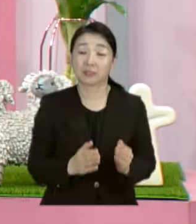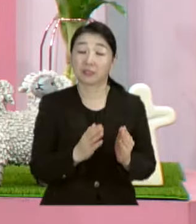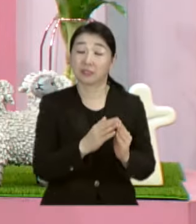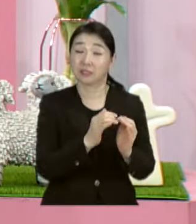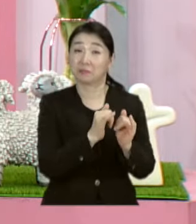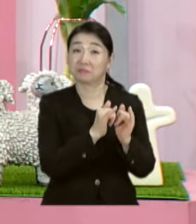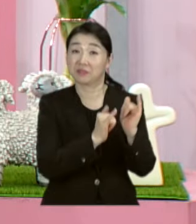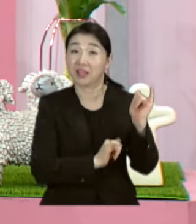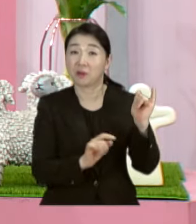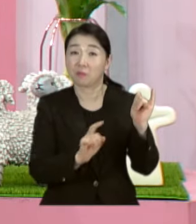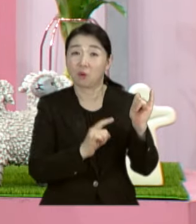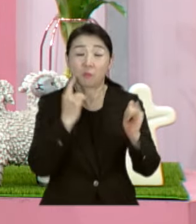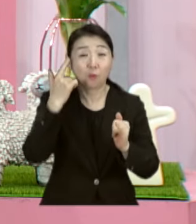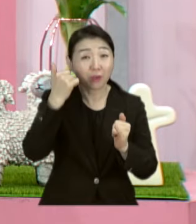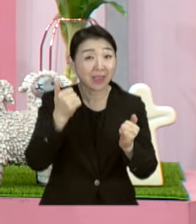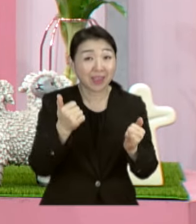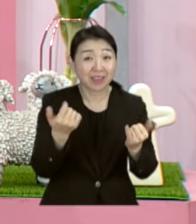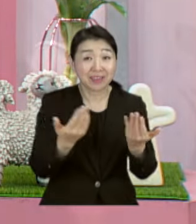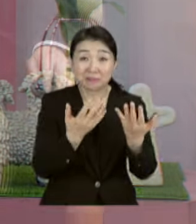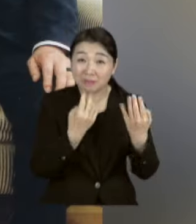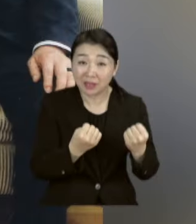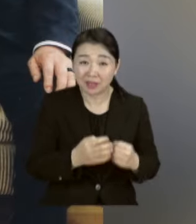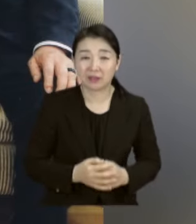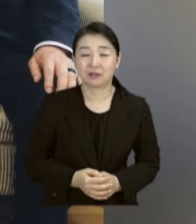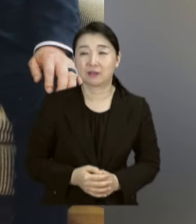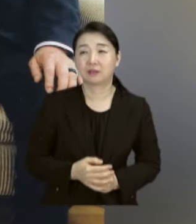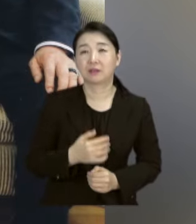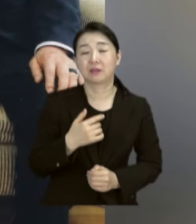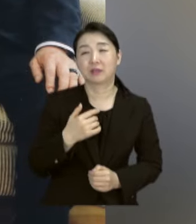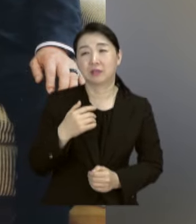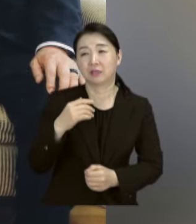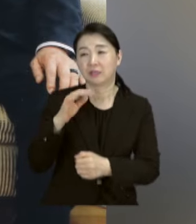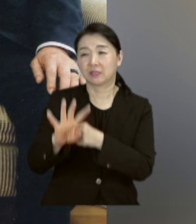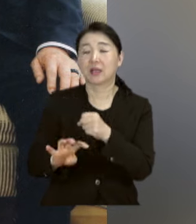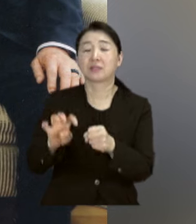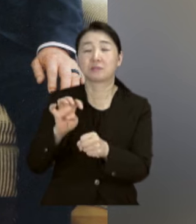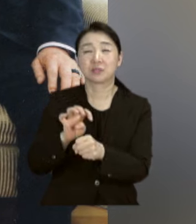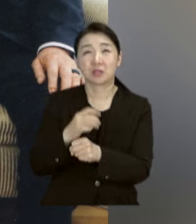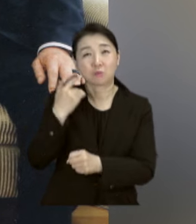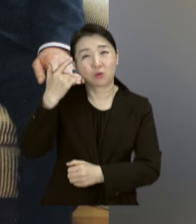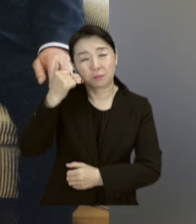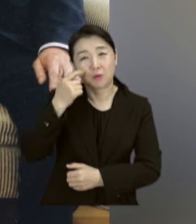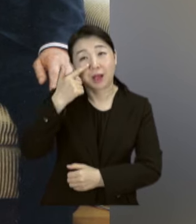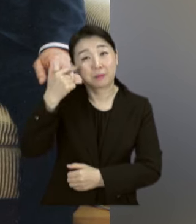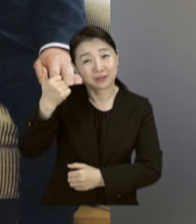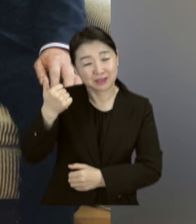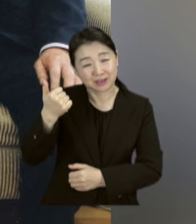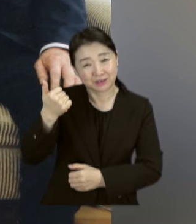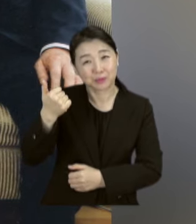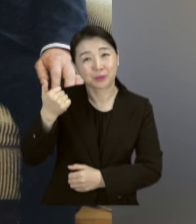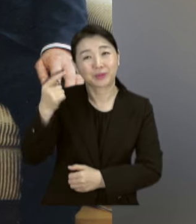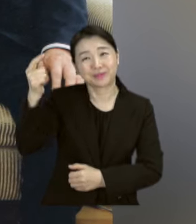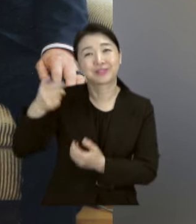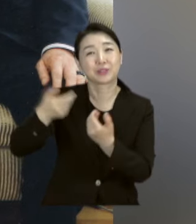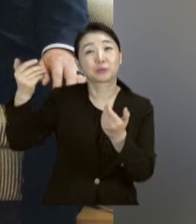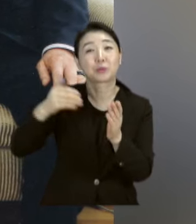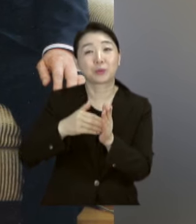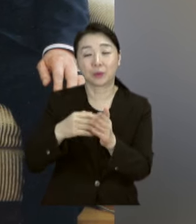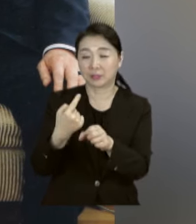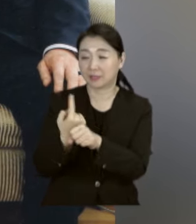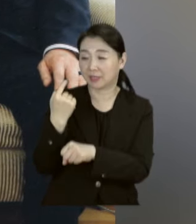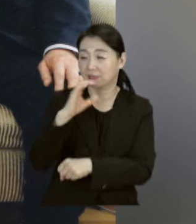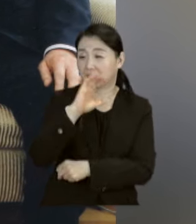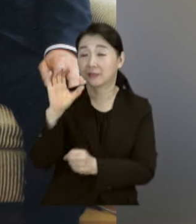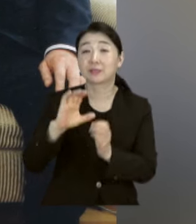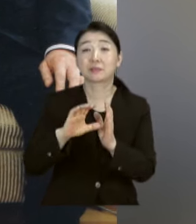이제 부친께서 작년에 네. 한교회 44년 목회하시고 천국에 가셨어요. 네. 작년